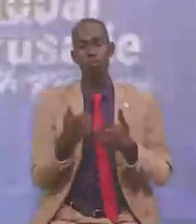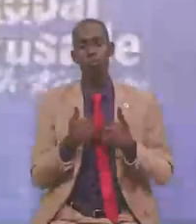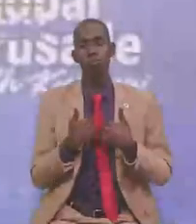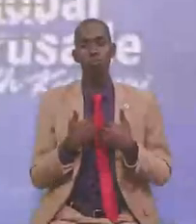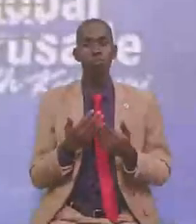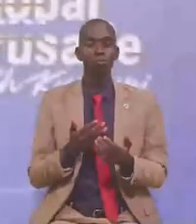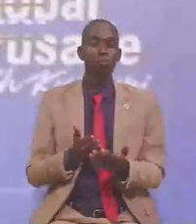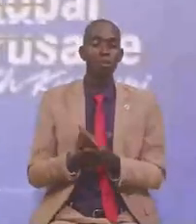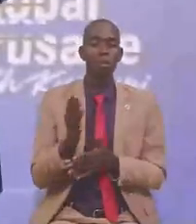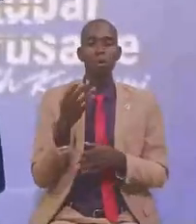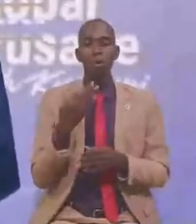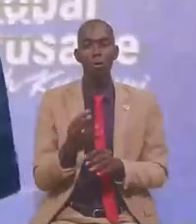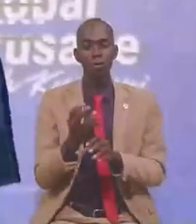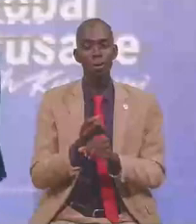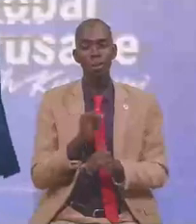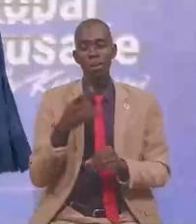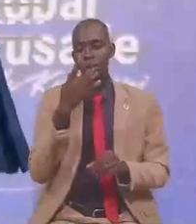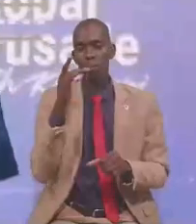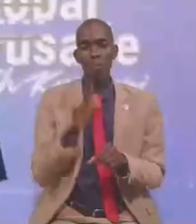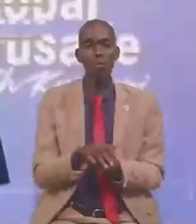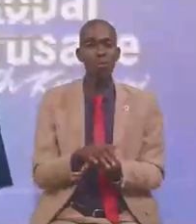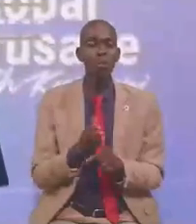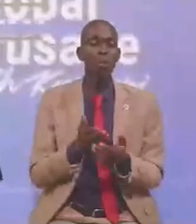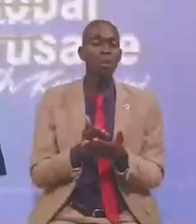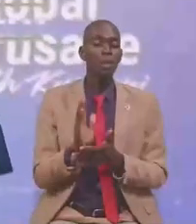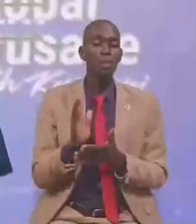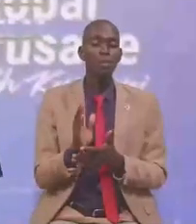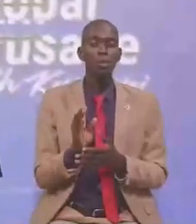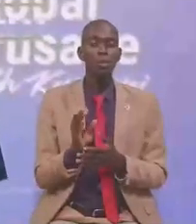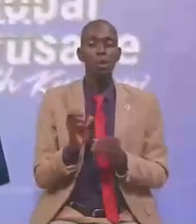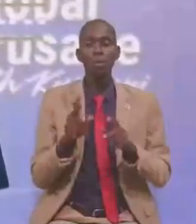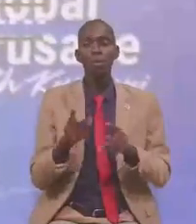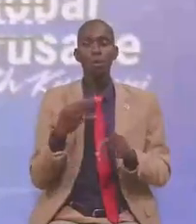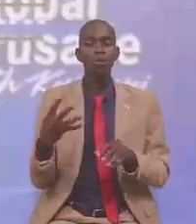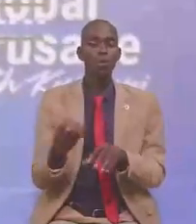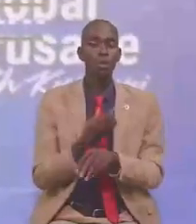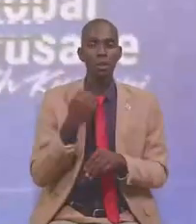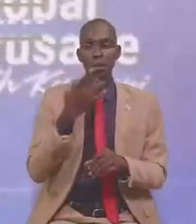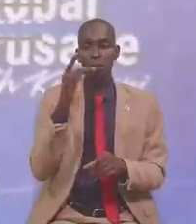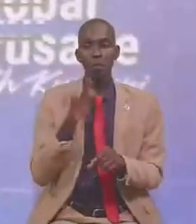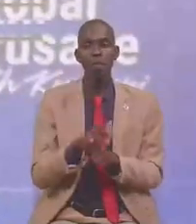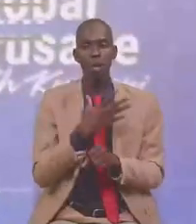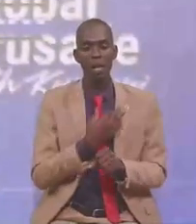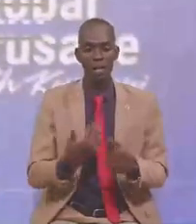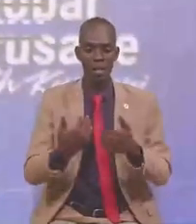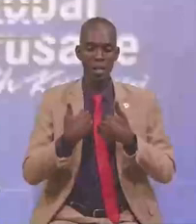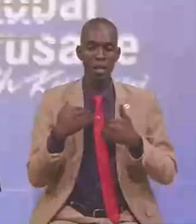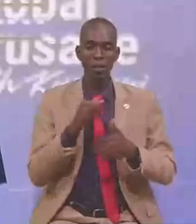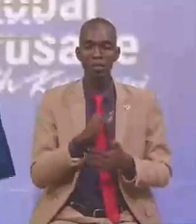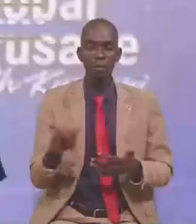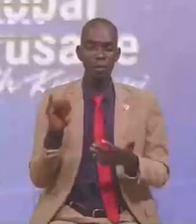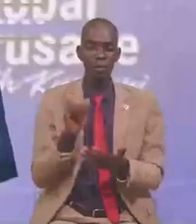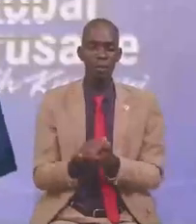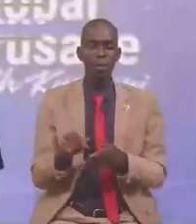droit de prendre la promesse, le droit d'avoir la promesse et d'avoir cela comme